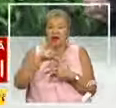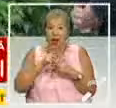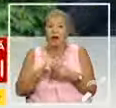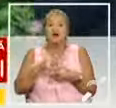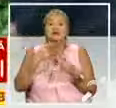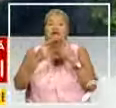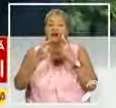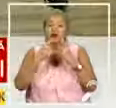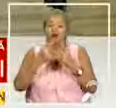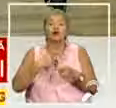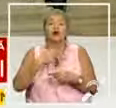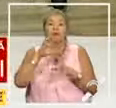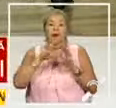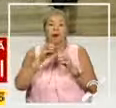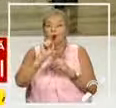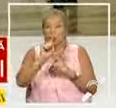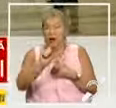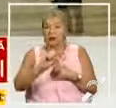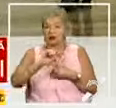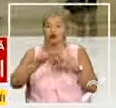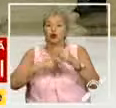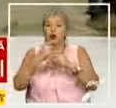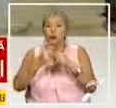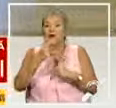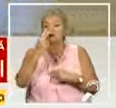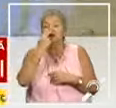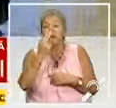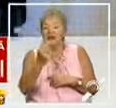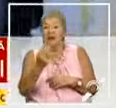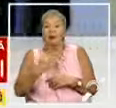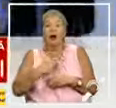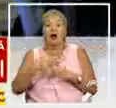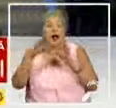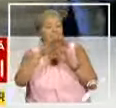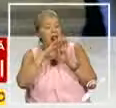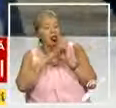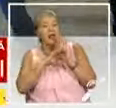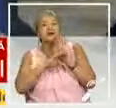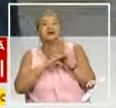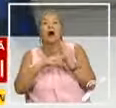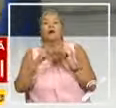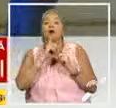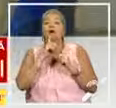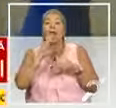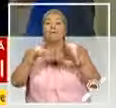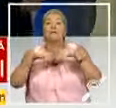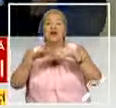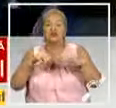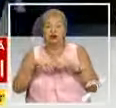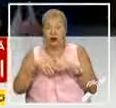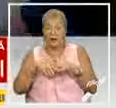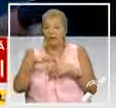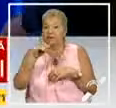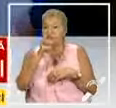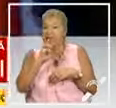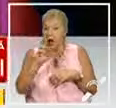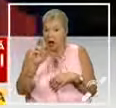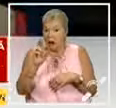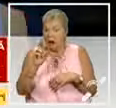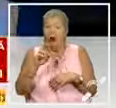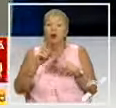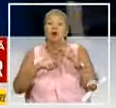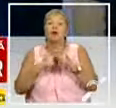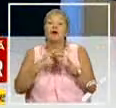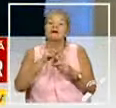consultări la Palatul Cotroceni, iar mai apoi să vedem și o listă a miniștrilor, dar în același timp va fi